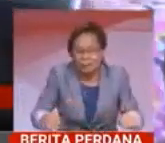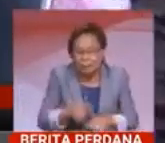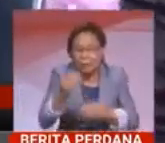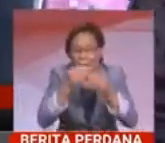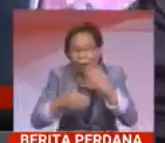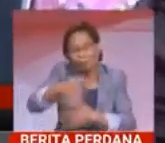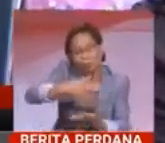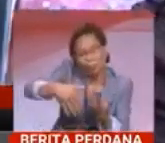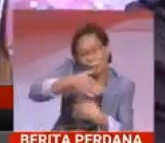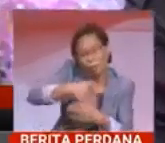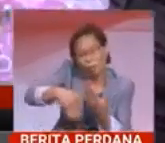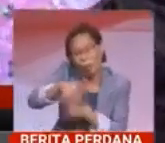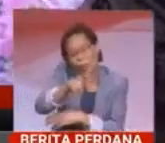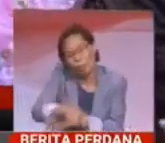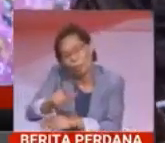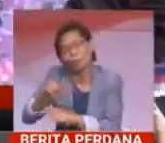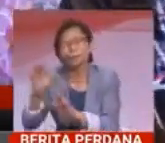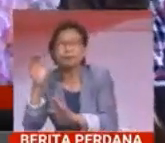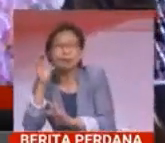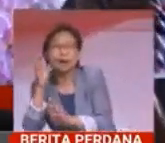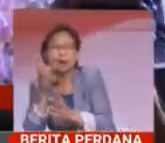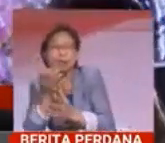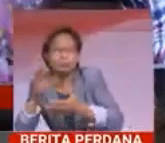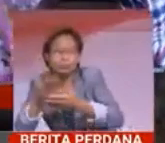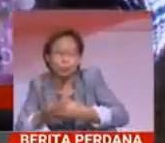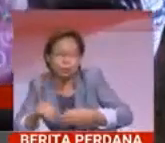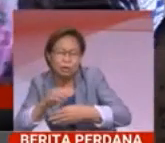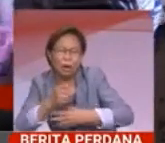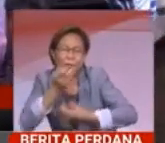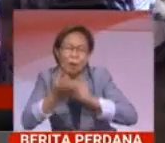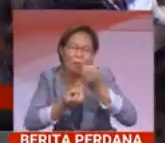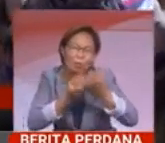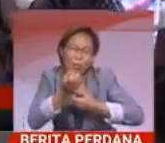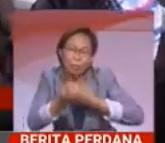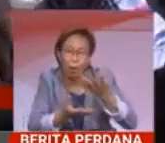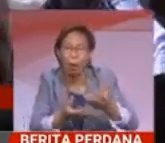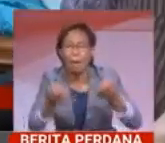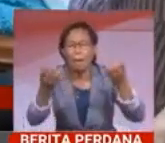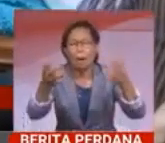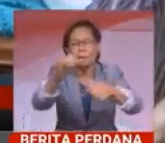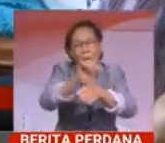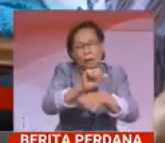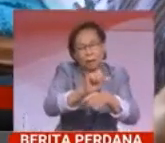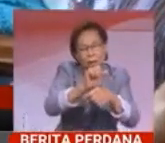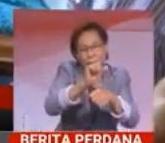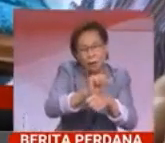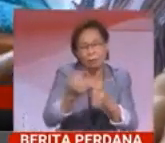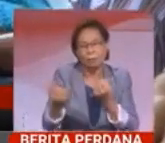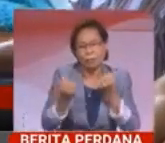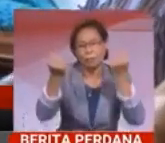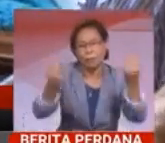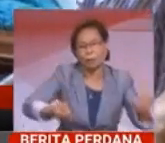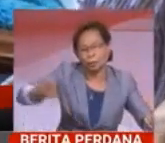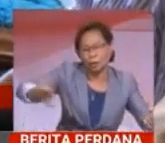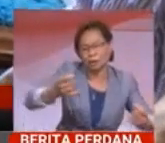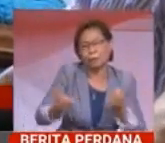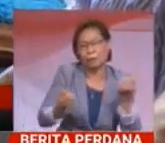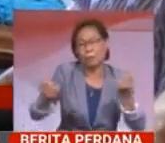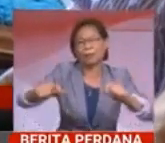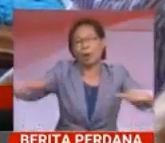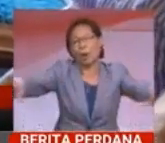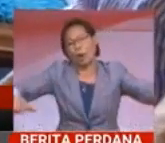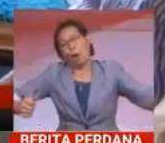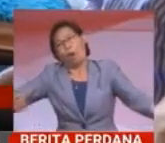dengan penduduk bagi mendengar cerita dan luahan hati mereka kebanyakan mereka bekerja sebagai pemandu teksi dan lori